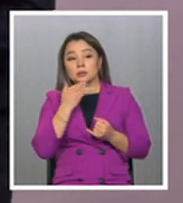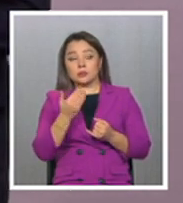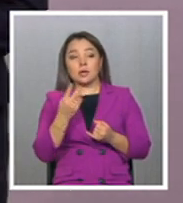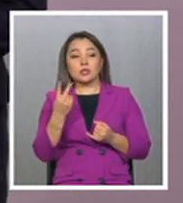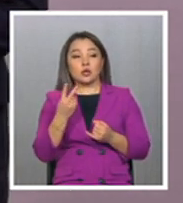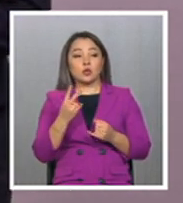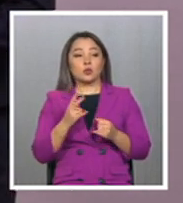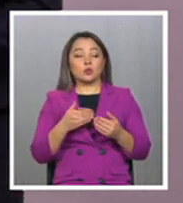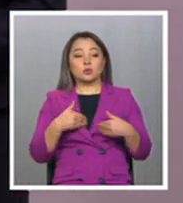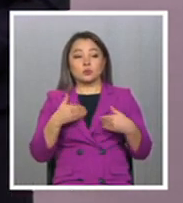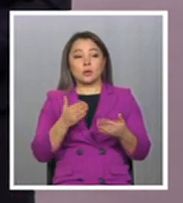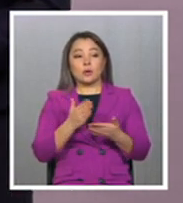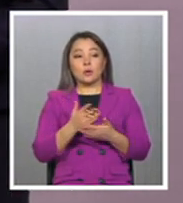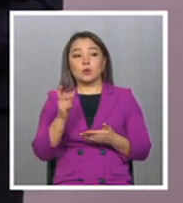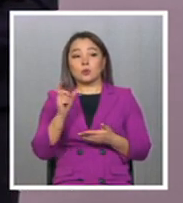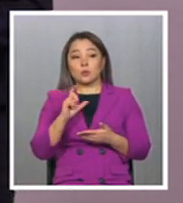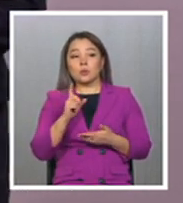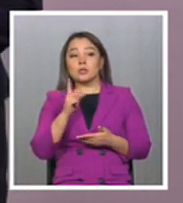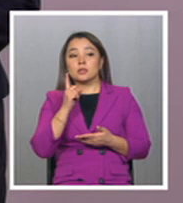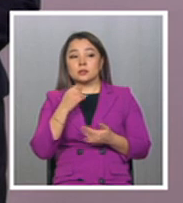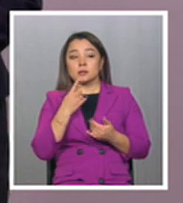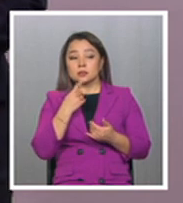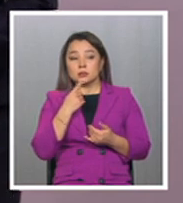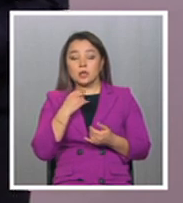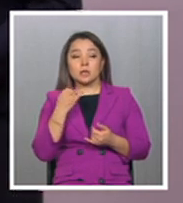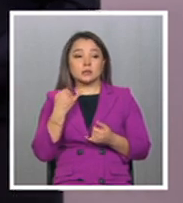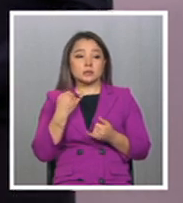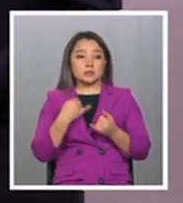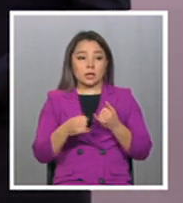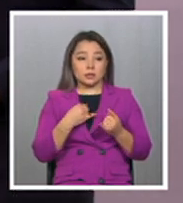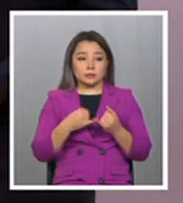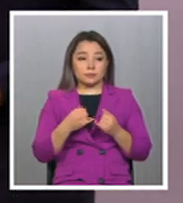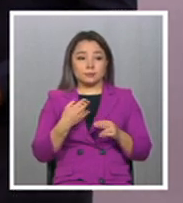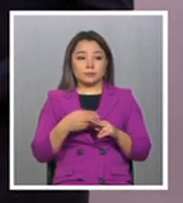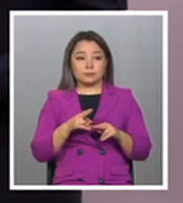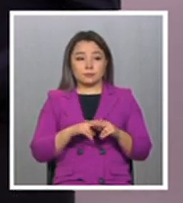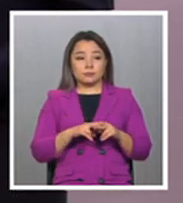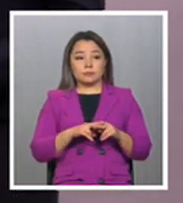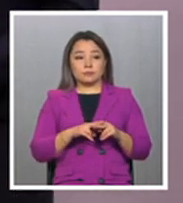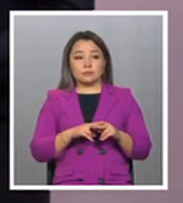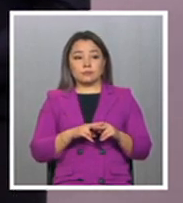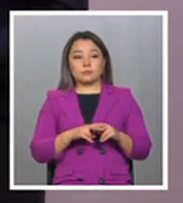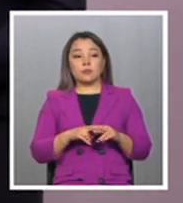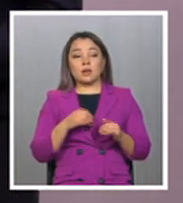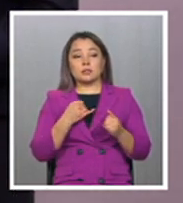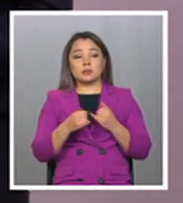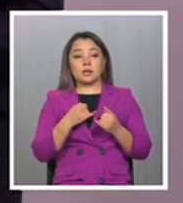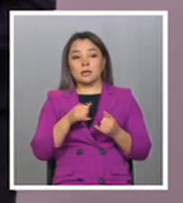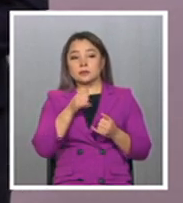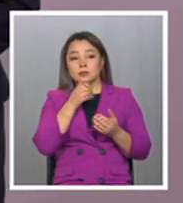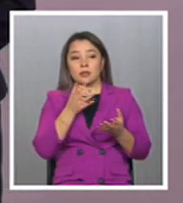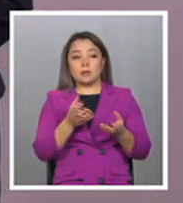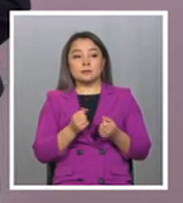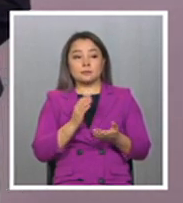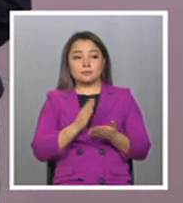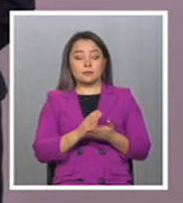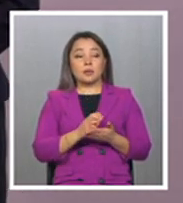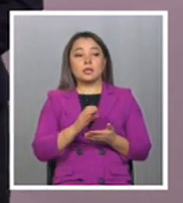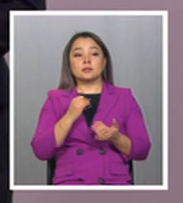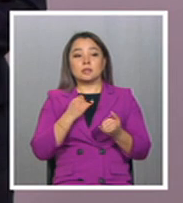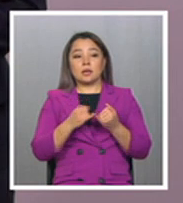нұсқа көк қызыл сары. Енді сары түсті аламыз.